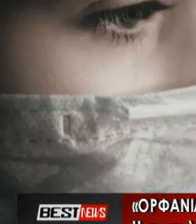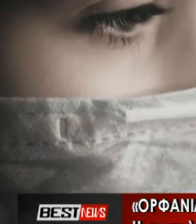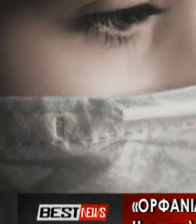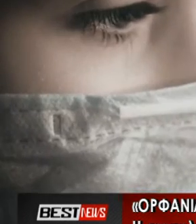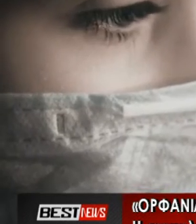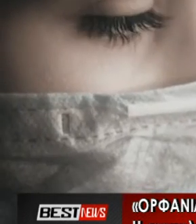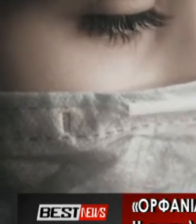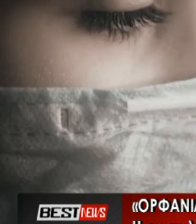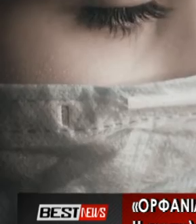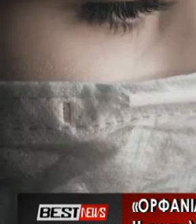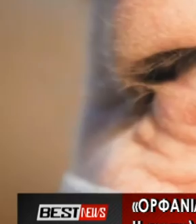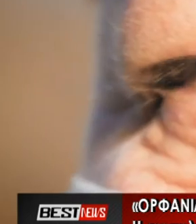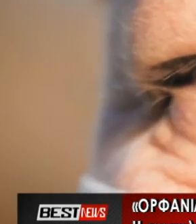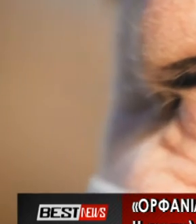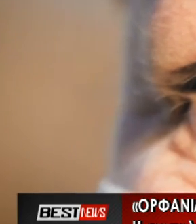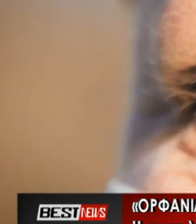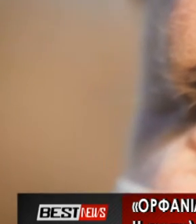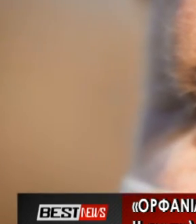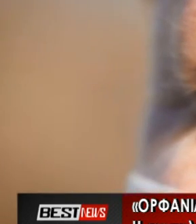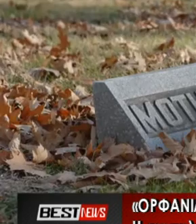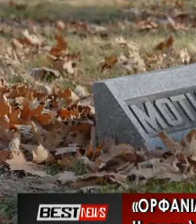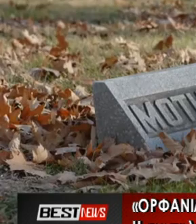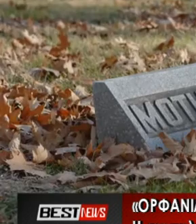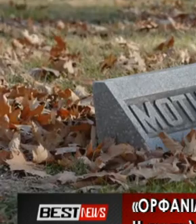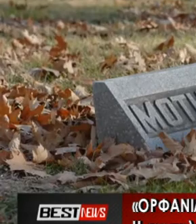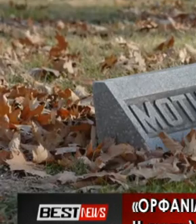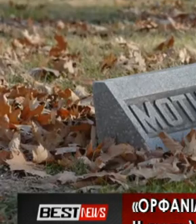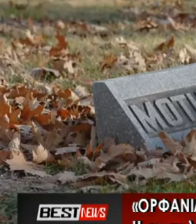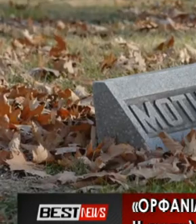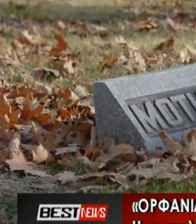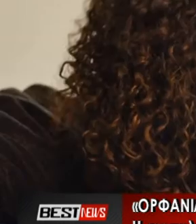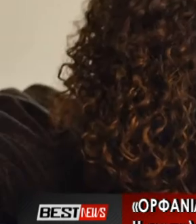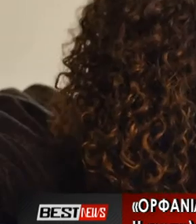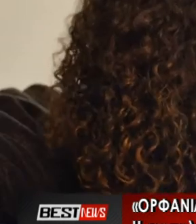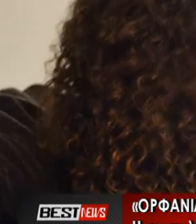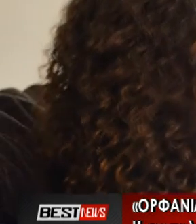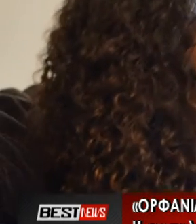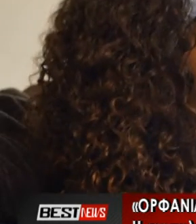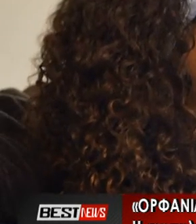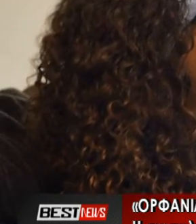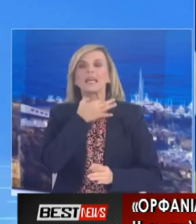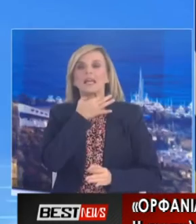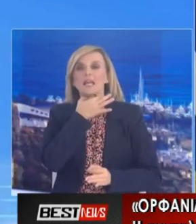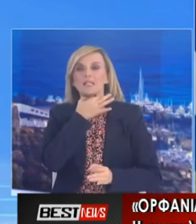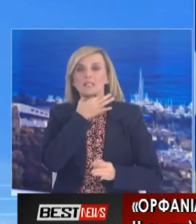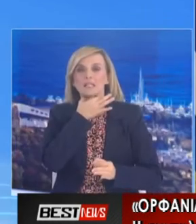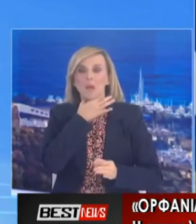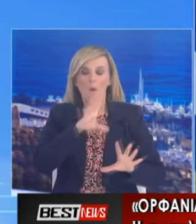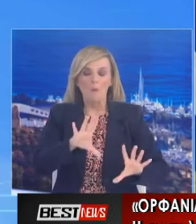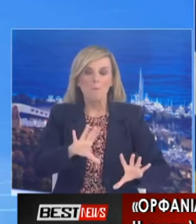γενναίες. Το γεγονός αυτό υπογραμμίζει την ανάγκη της πρόληψης αλλά και της